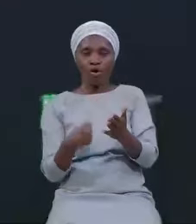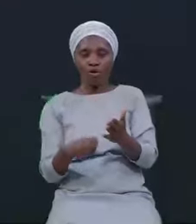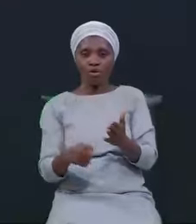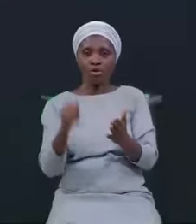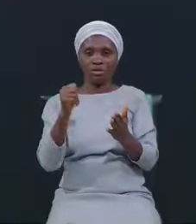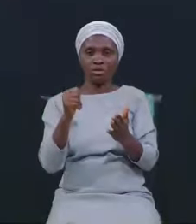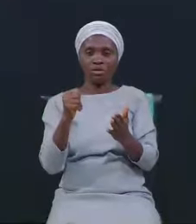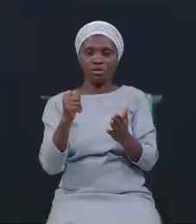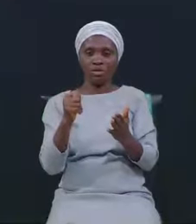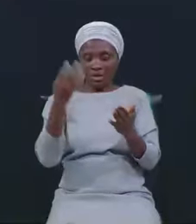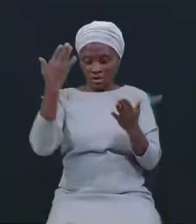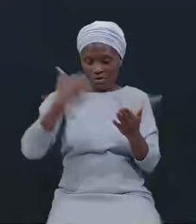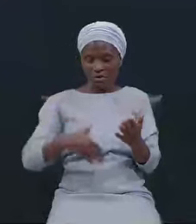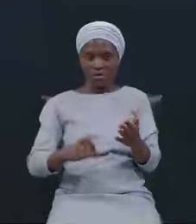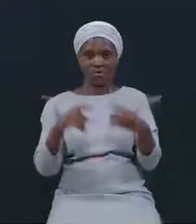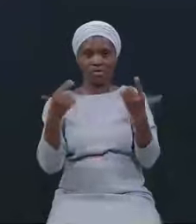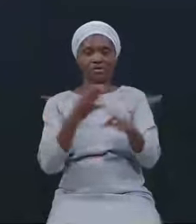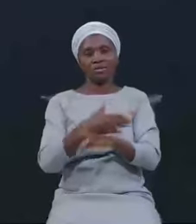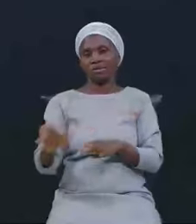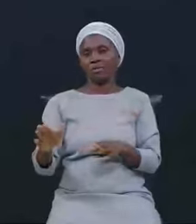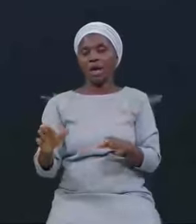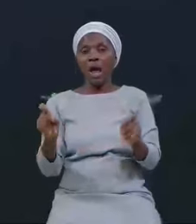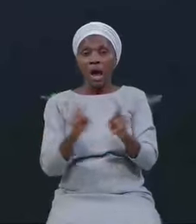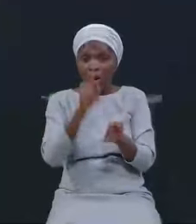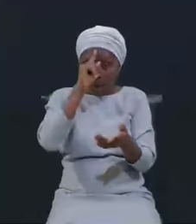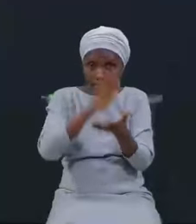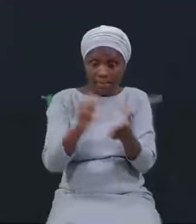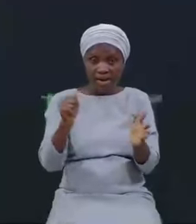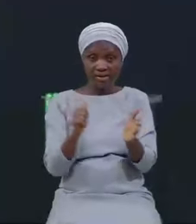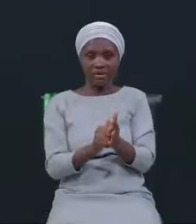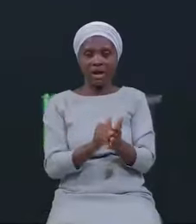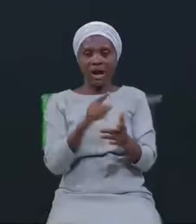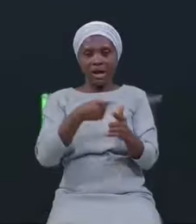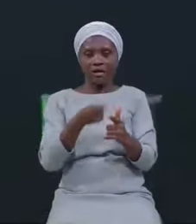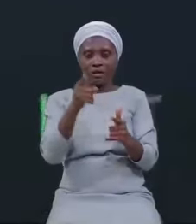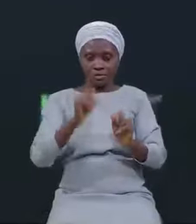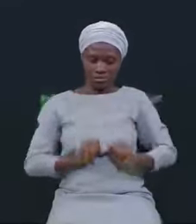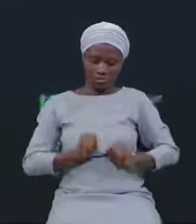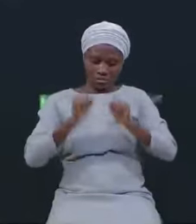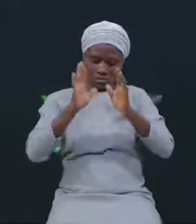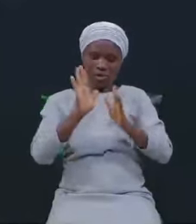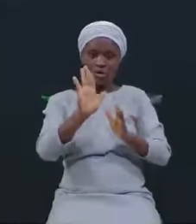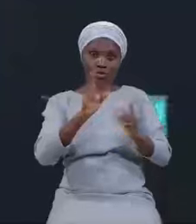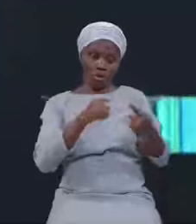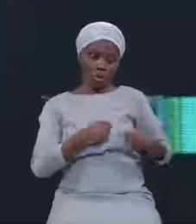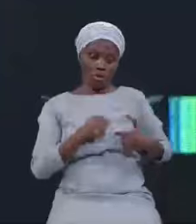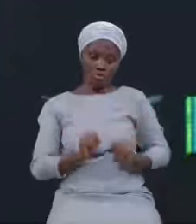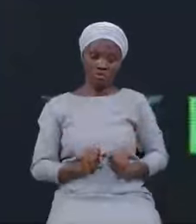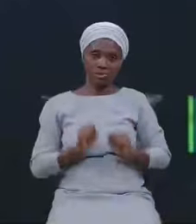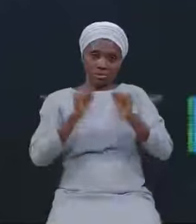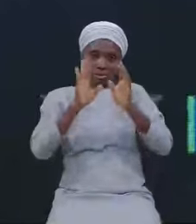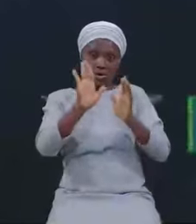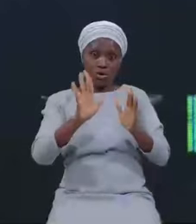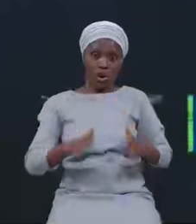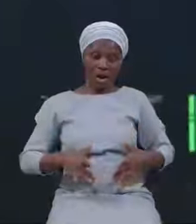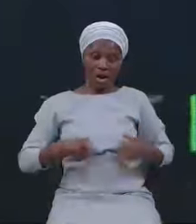péché. Comme tu crois cela et tu donnes ton cœur, ta vie au Seigneur, il le